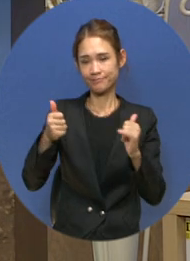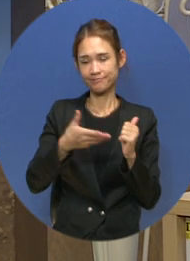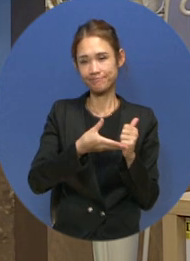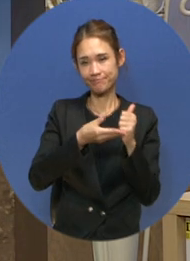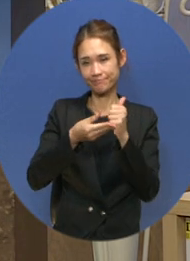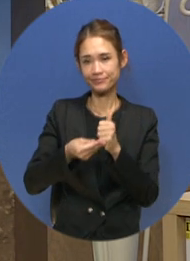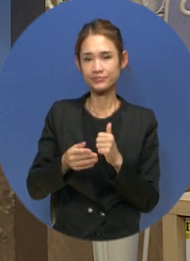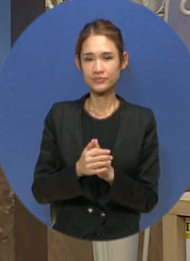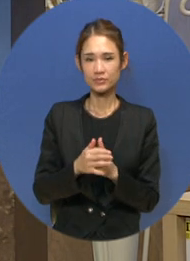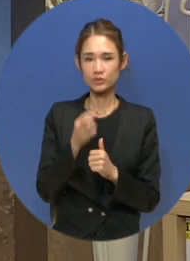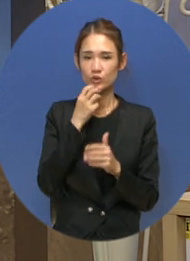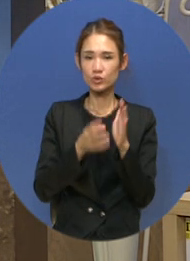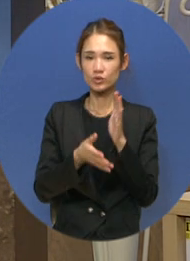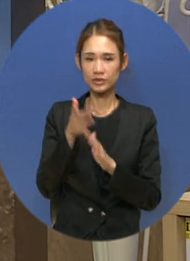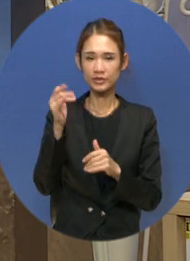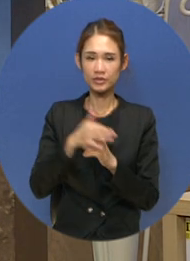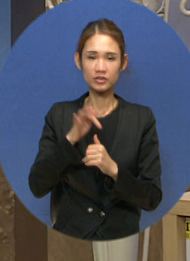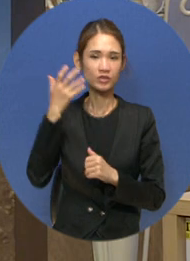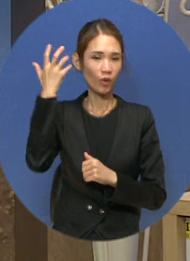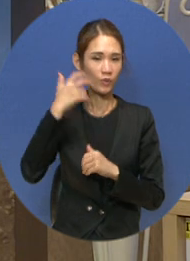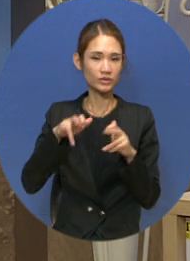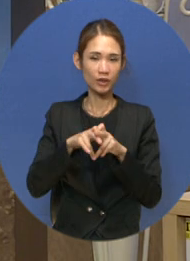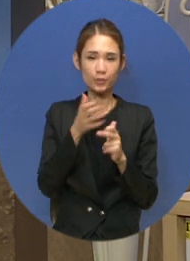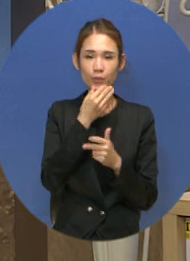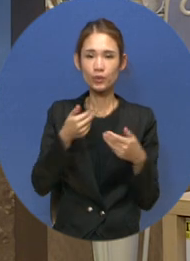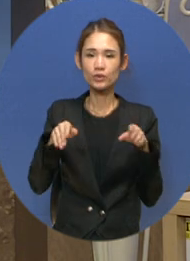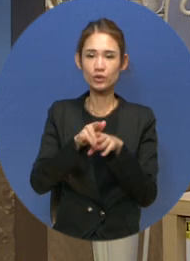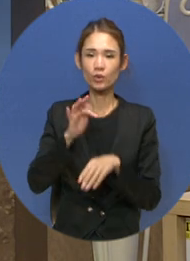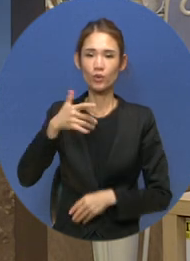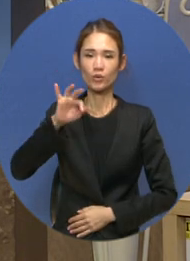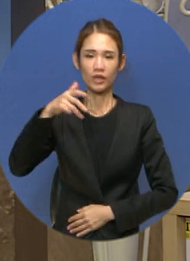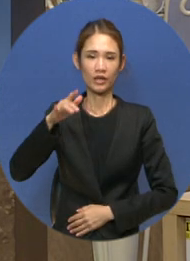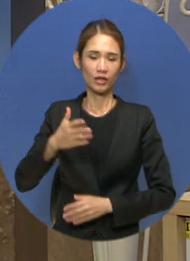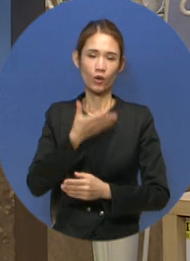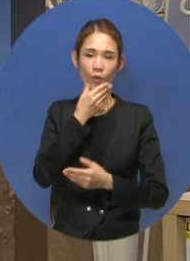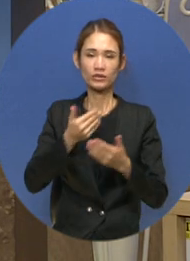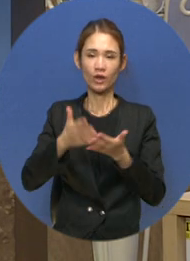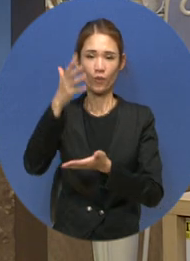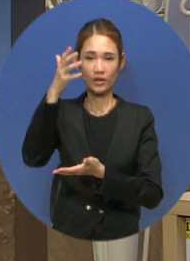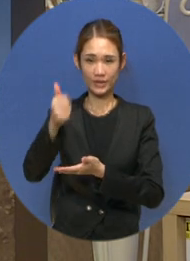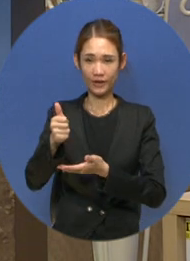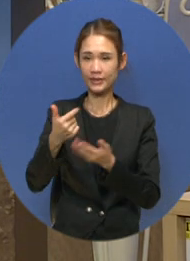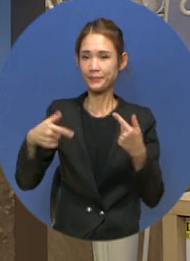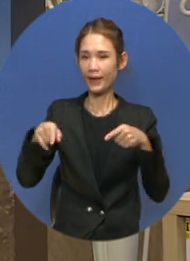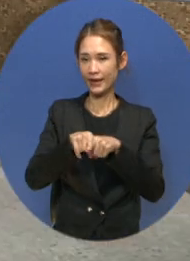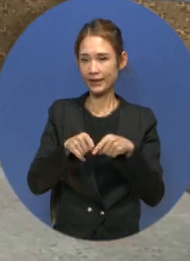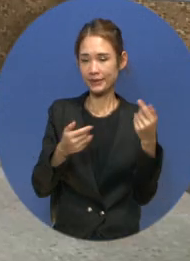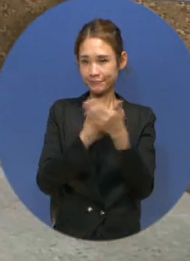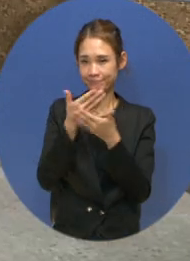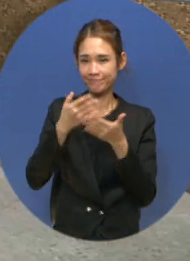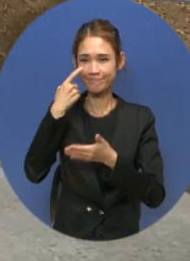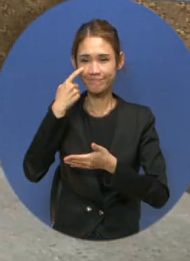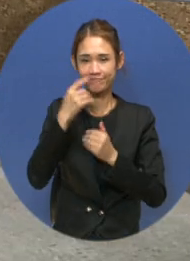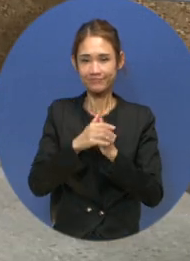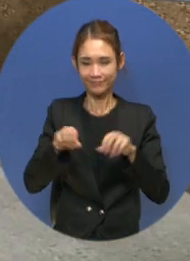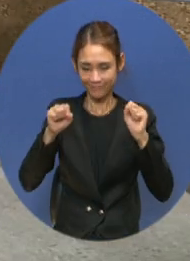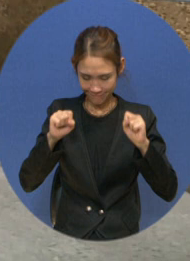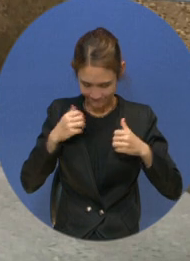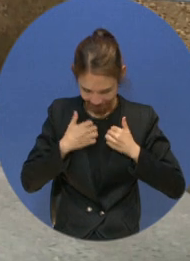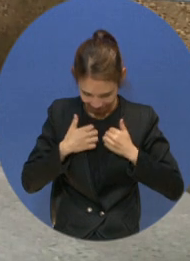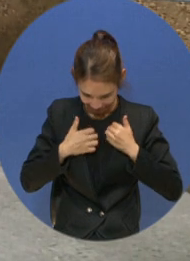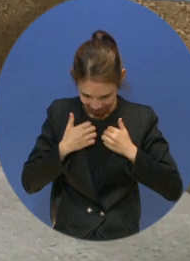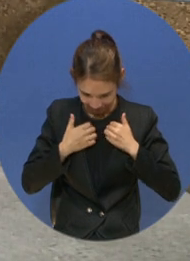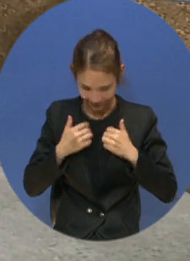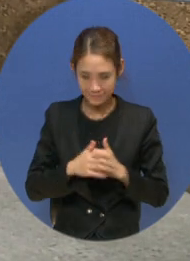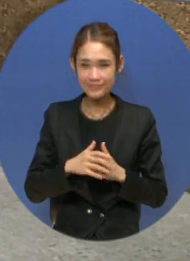모셨습니다. 서울시립 영등포 장애인복지관 공상길 관장님과 함께 이야기 나눠보겠습니다. 관장님 반갑습니다. 네,